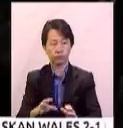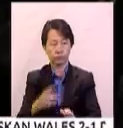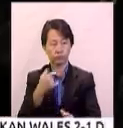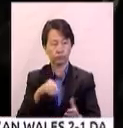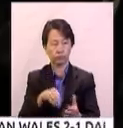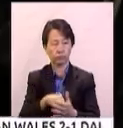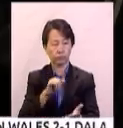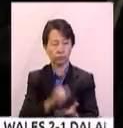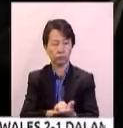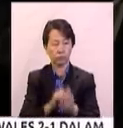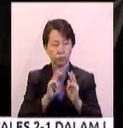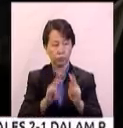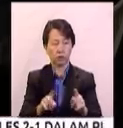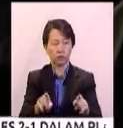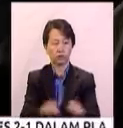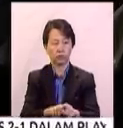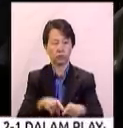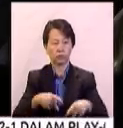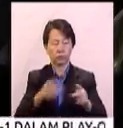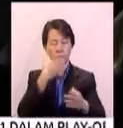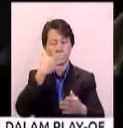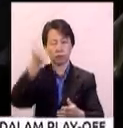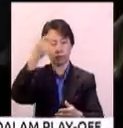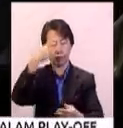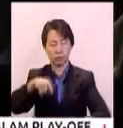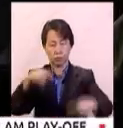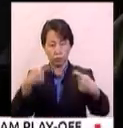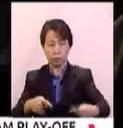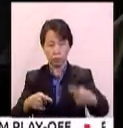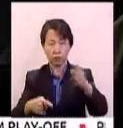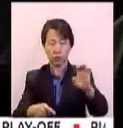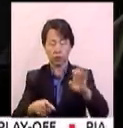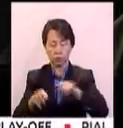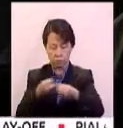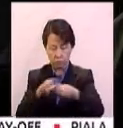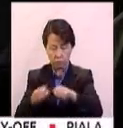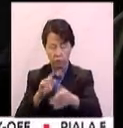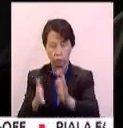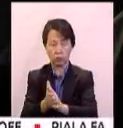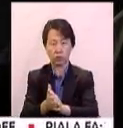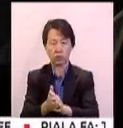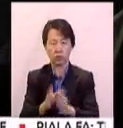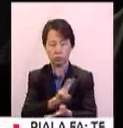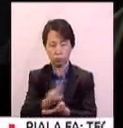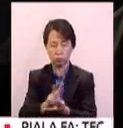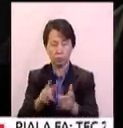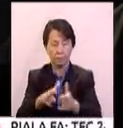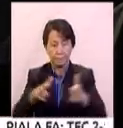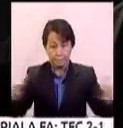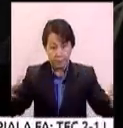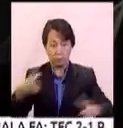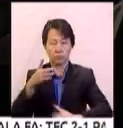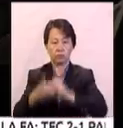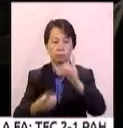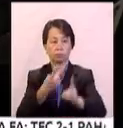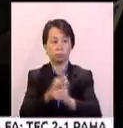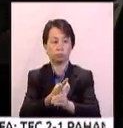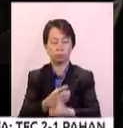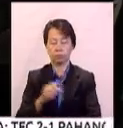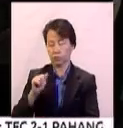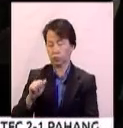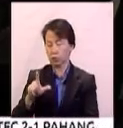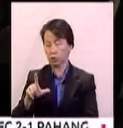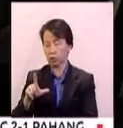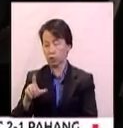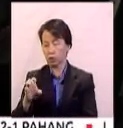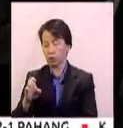rantau ini dilihat sebagai peluang terbaik bagi pertandingan e-racing yang menjadi antara permainan video terbesar di dunia. Alex